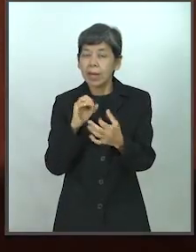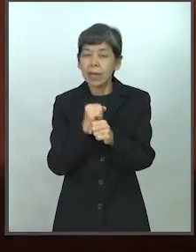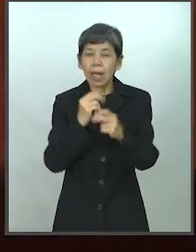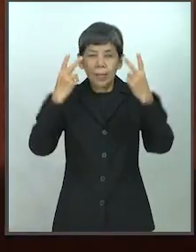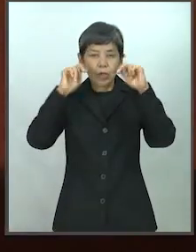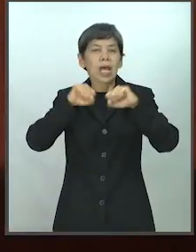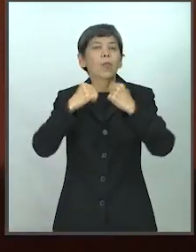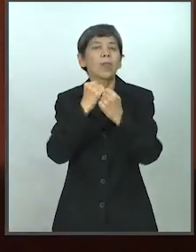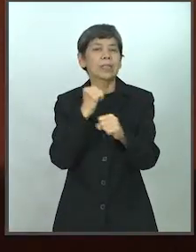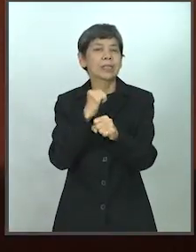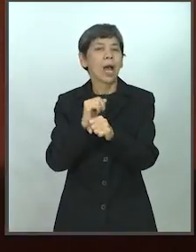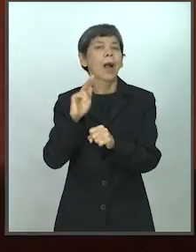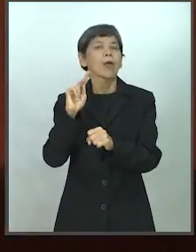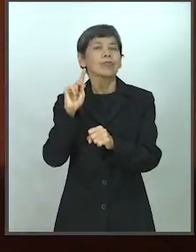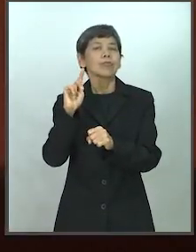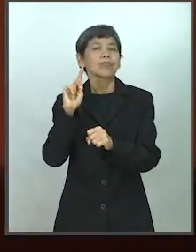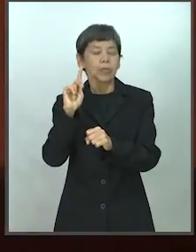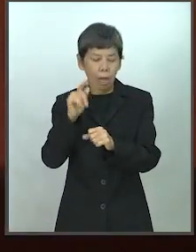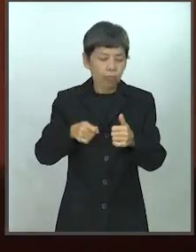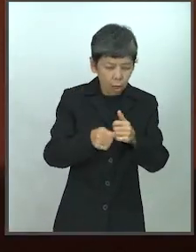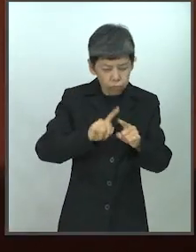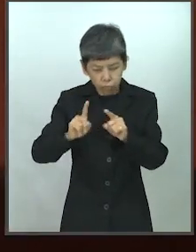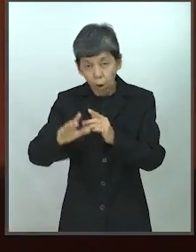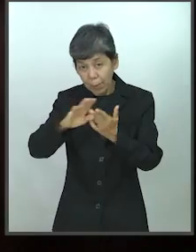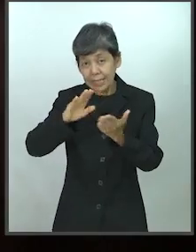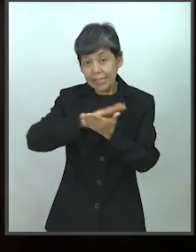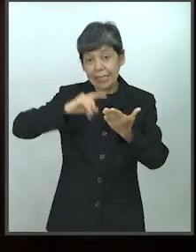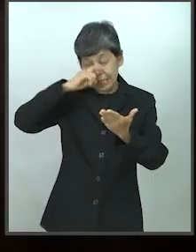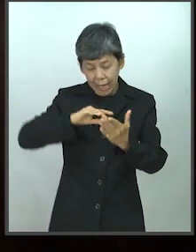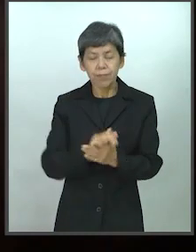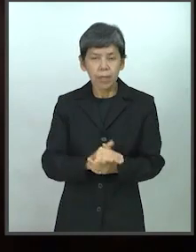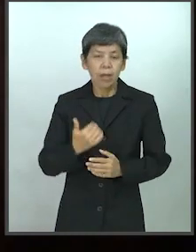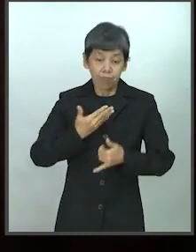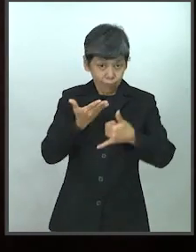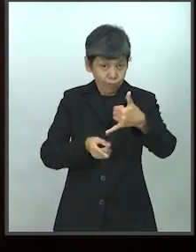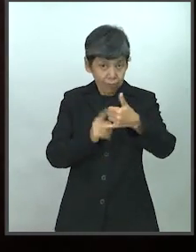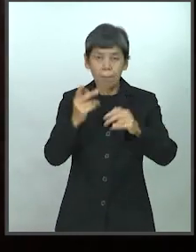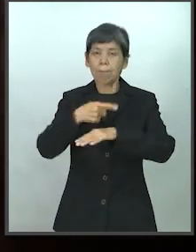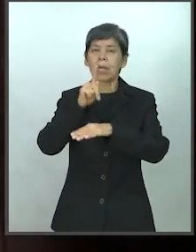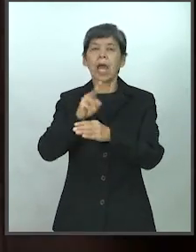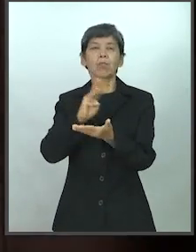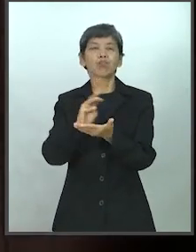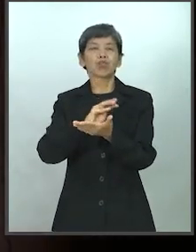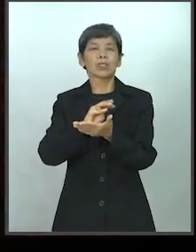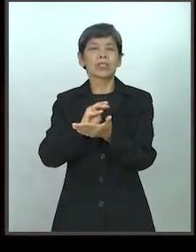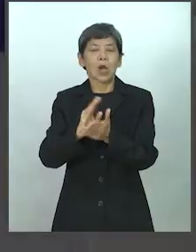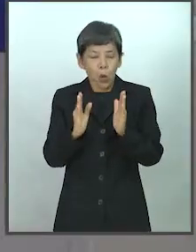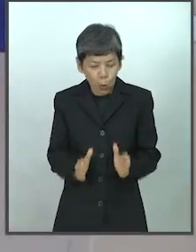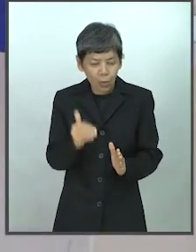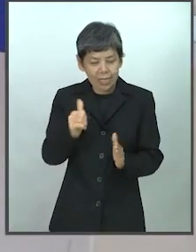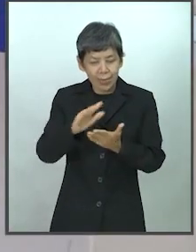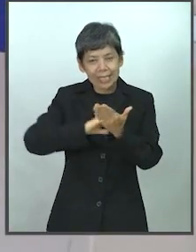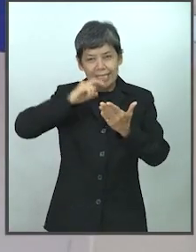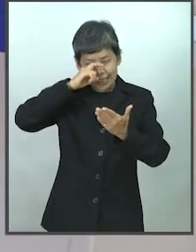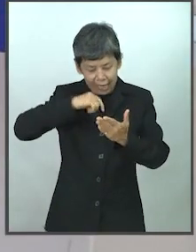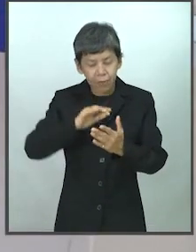นายกสมาคมนักข่าวอาชญากรรมแห่งประเทศไทยขณะเดียวกันท่านก็เป็นประธานมูลนิธิคนดีประเทศไ